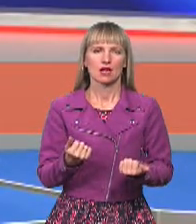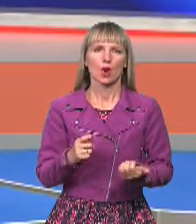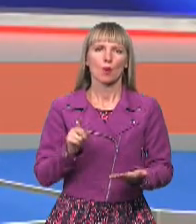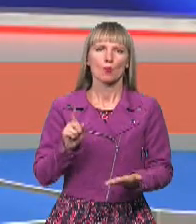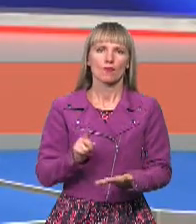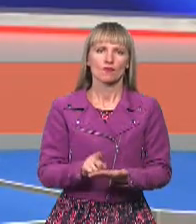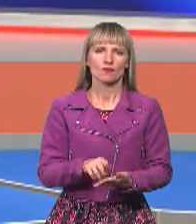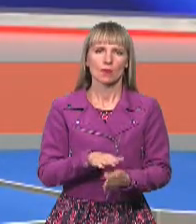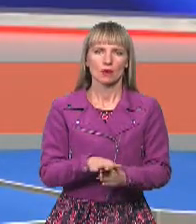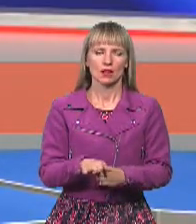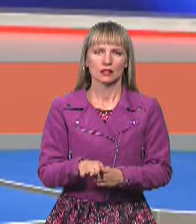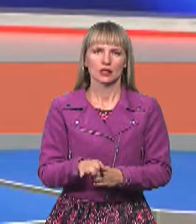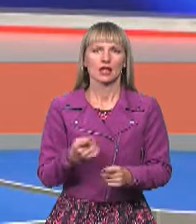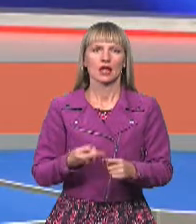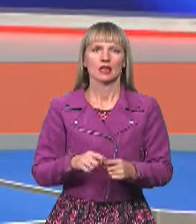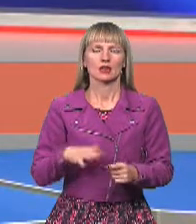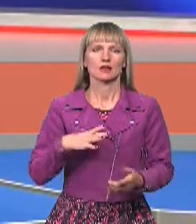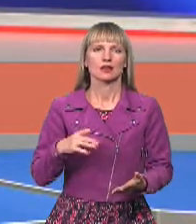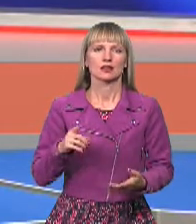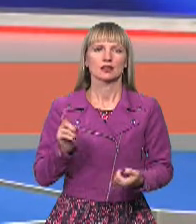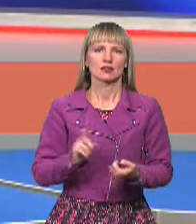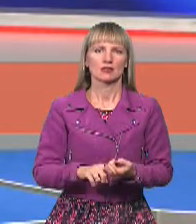было связано не только с